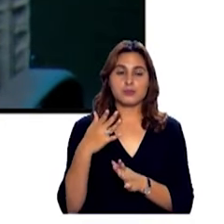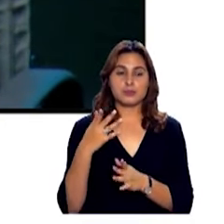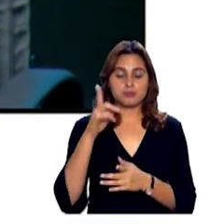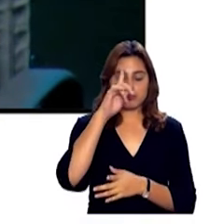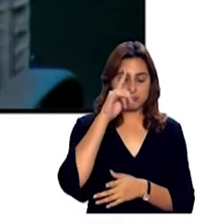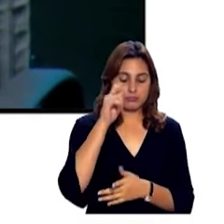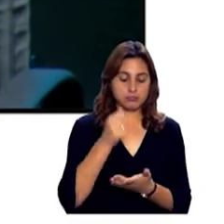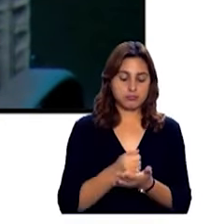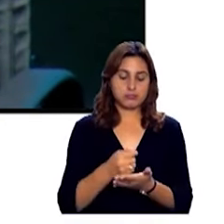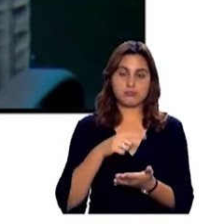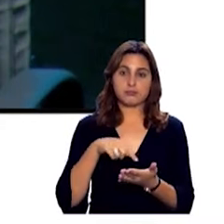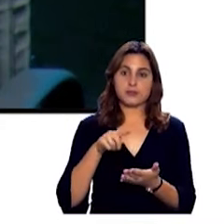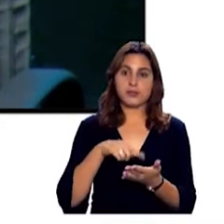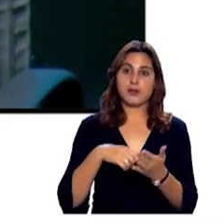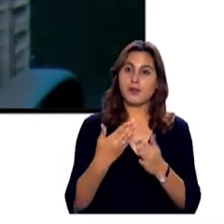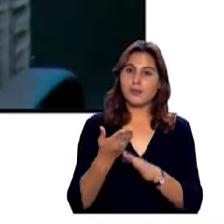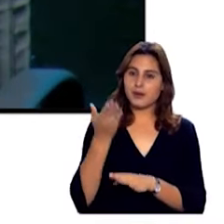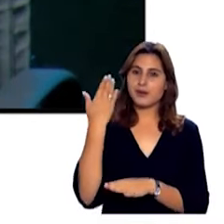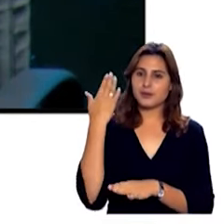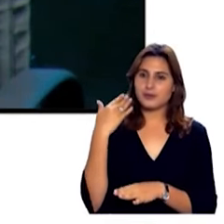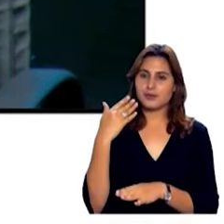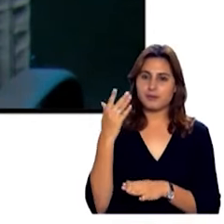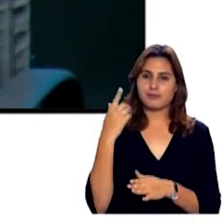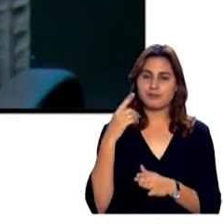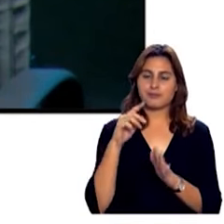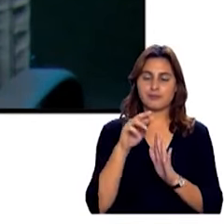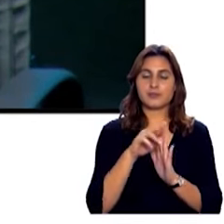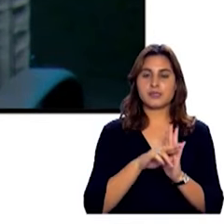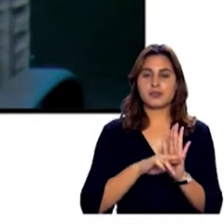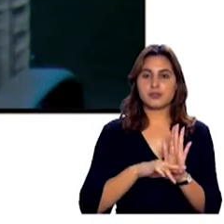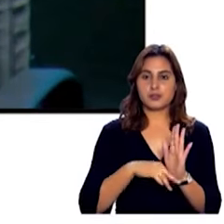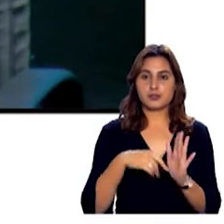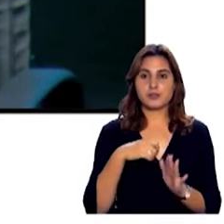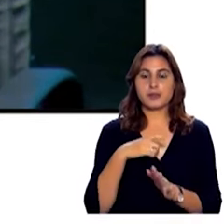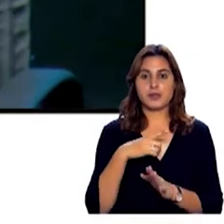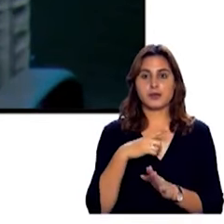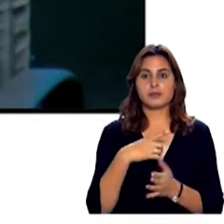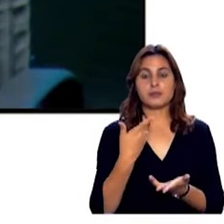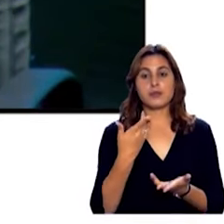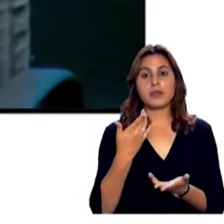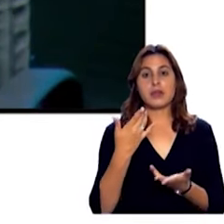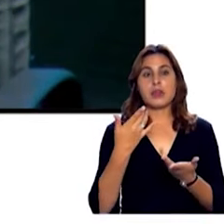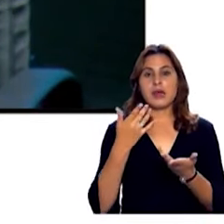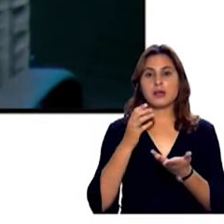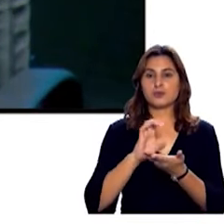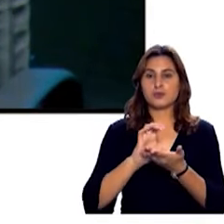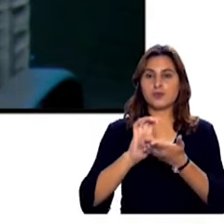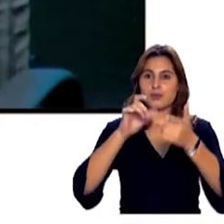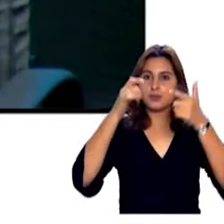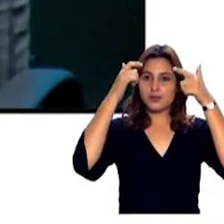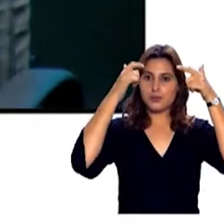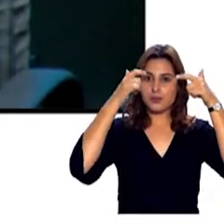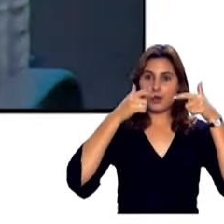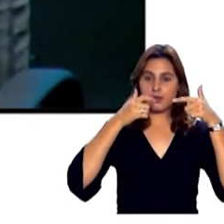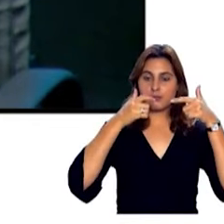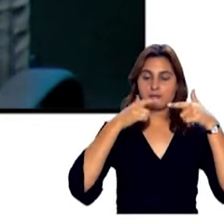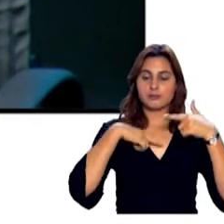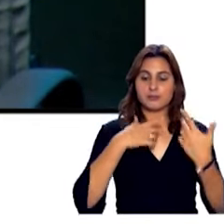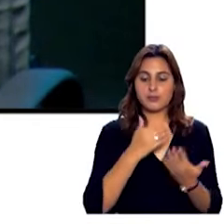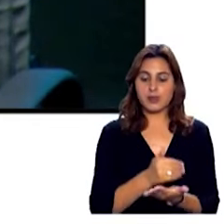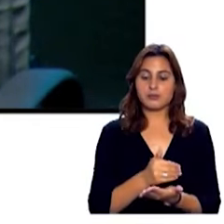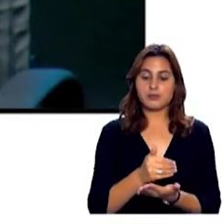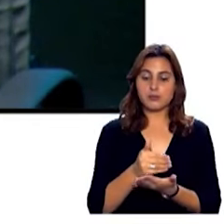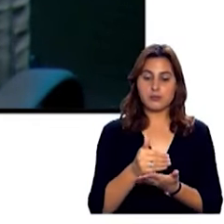celui Du Grand conseil Du roi qui avait Pour Mission progressivement de contrôler la Bonne